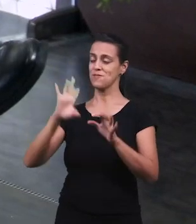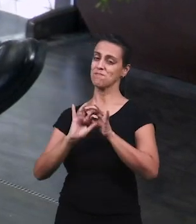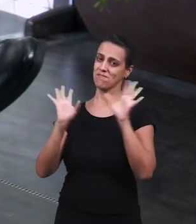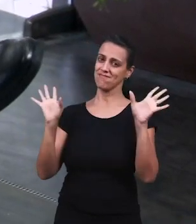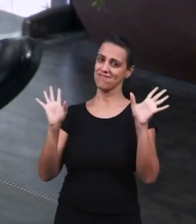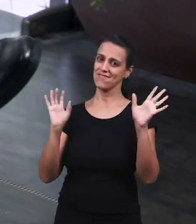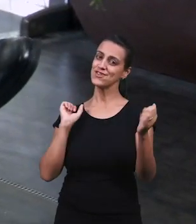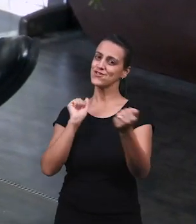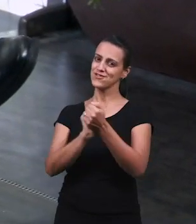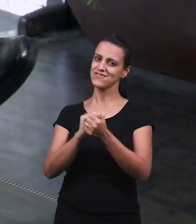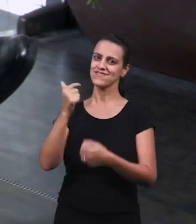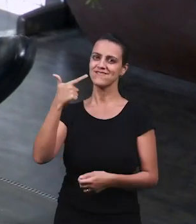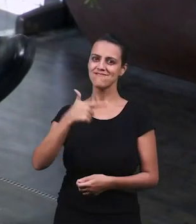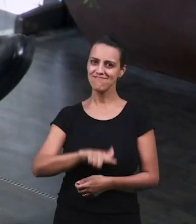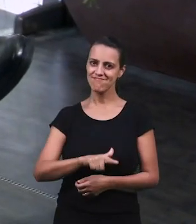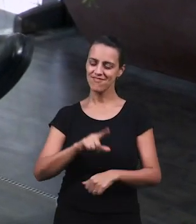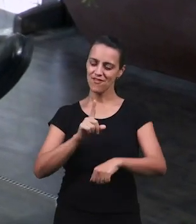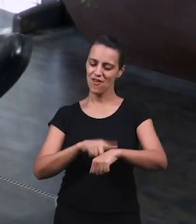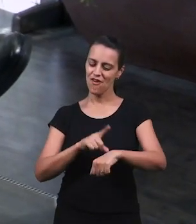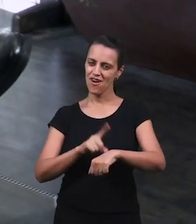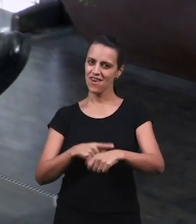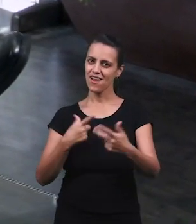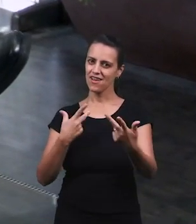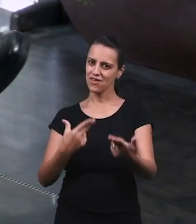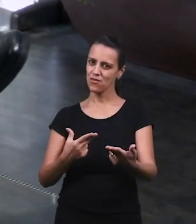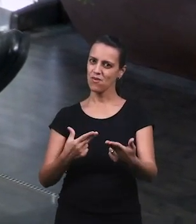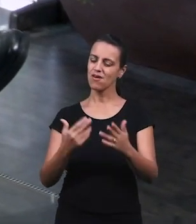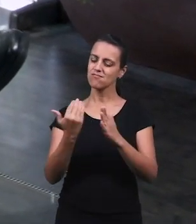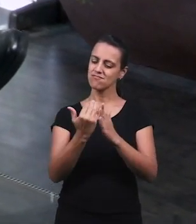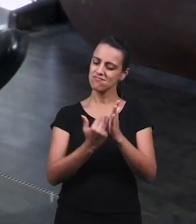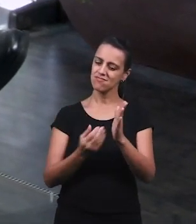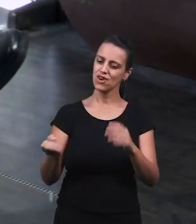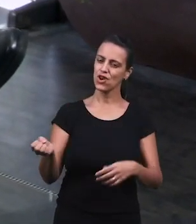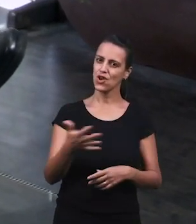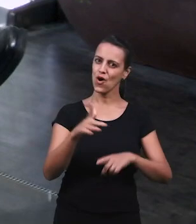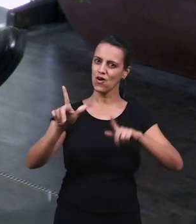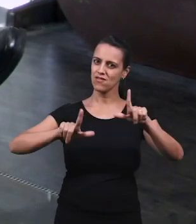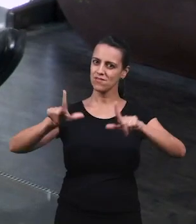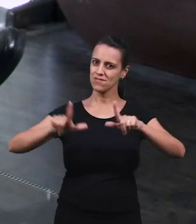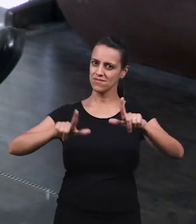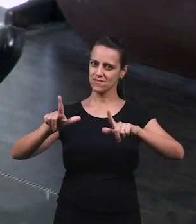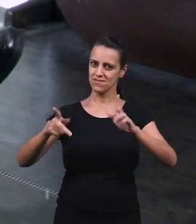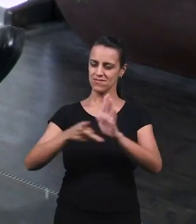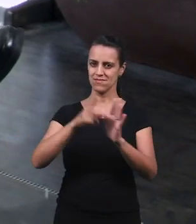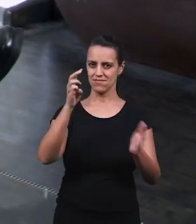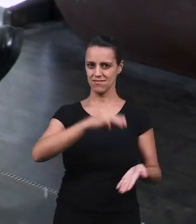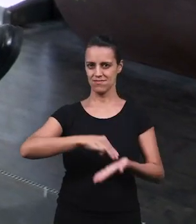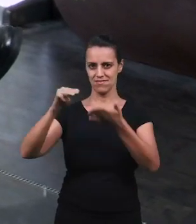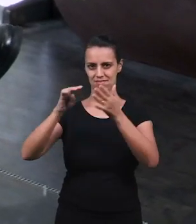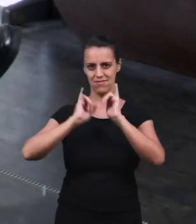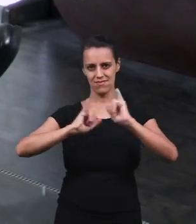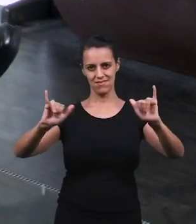Seigneur nous permet, nous serons ensemble encore une fois à cette heure-ci avec une édition de plus du programme de